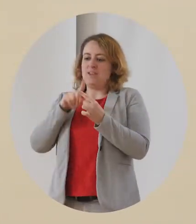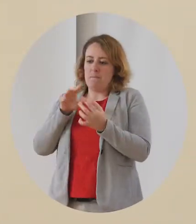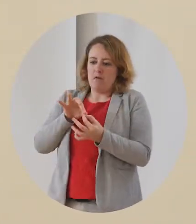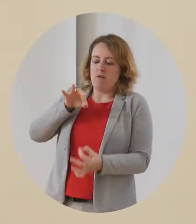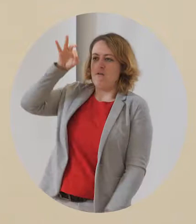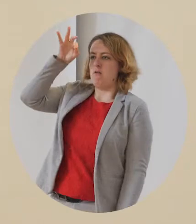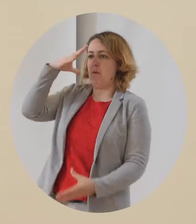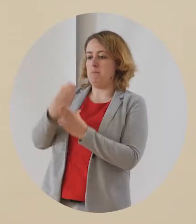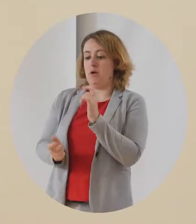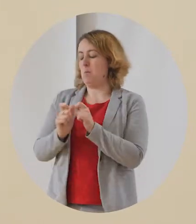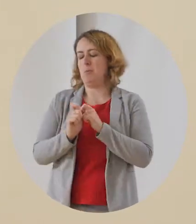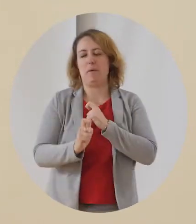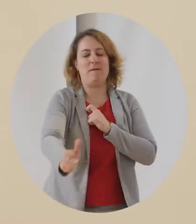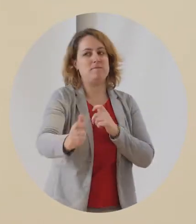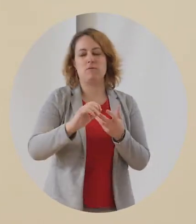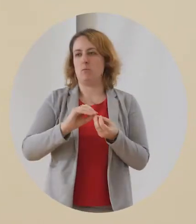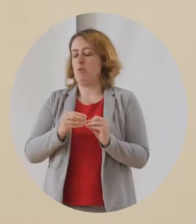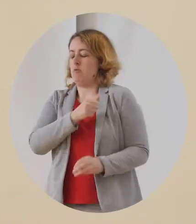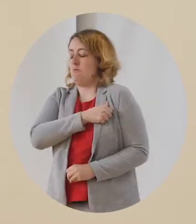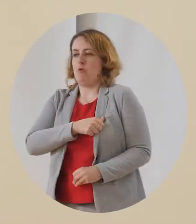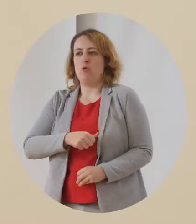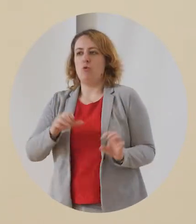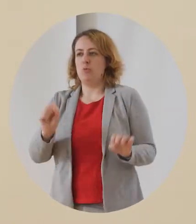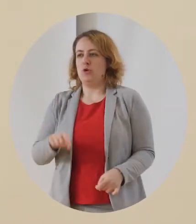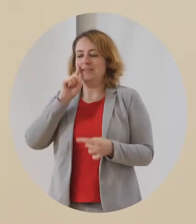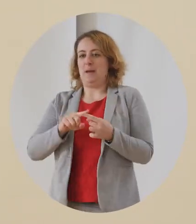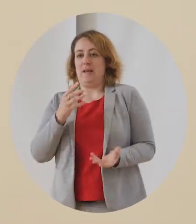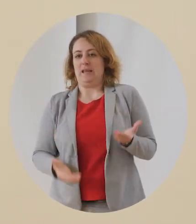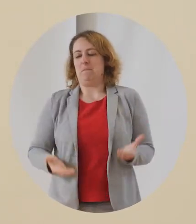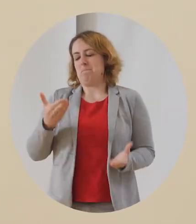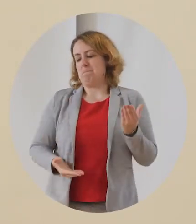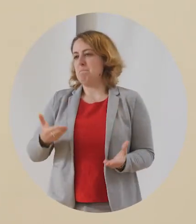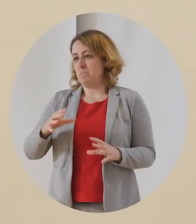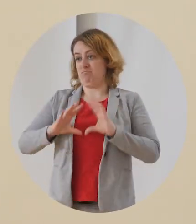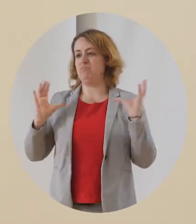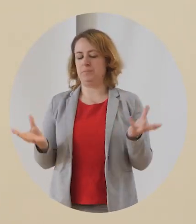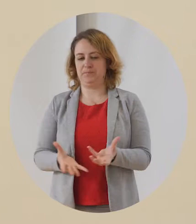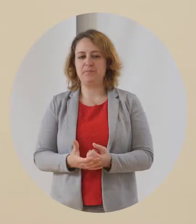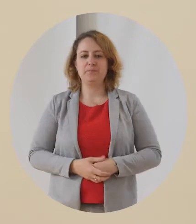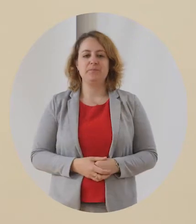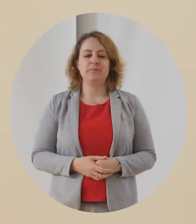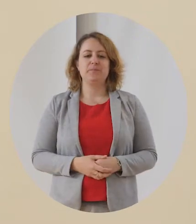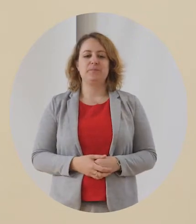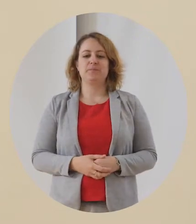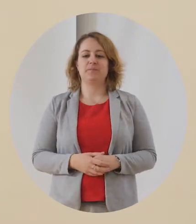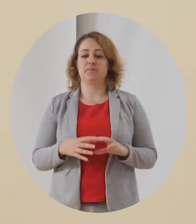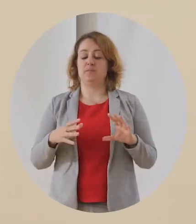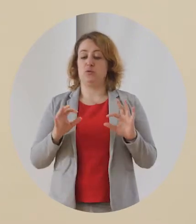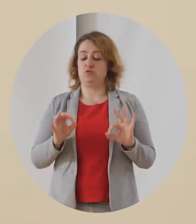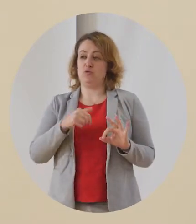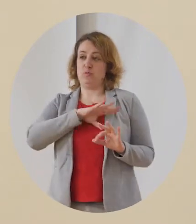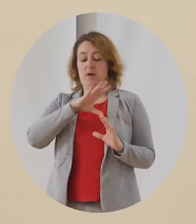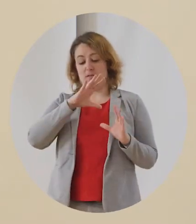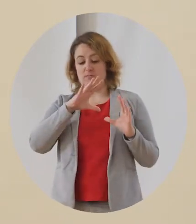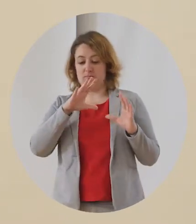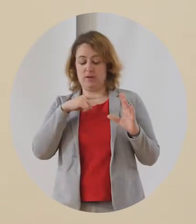défaillante ou absente, on imagine tout l'impact que ça peut avoir sur l'équilibre de manière un petit peu globale,